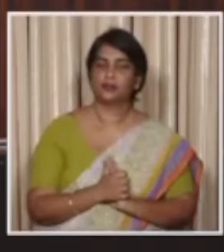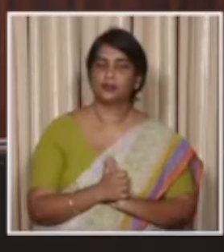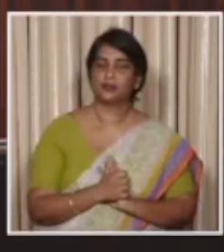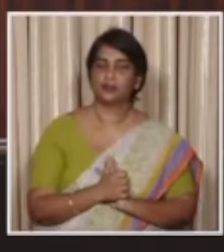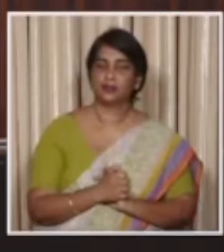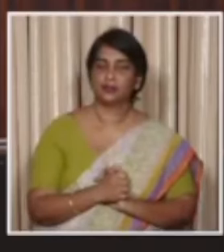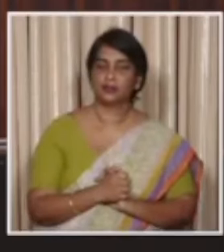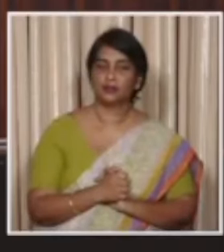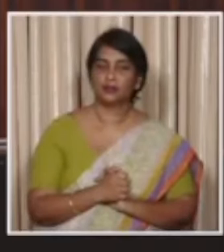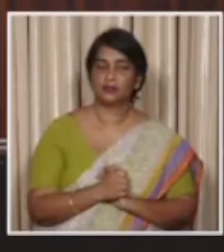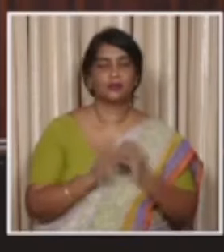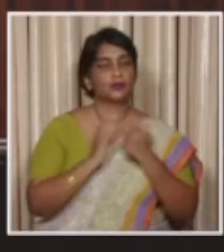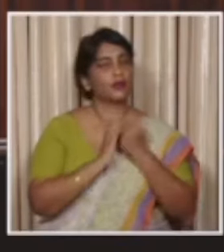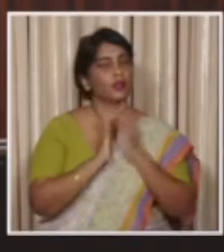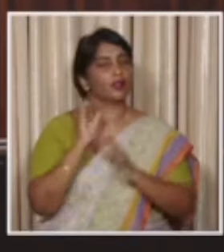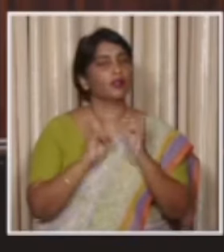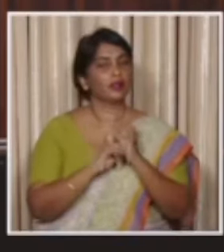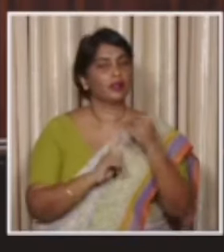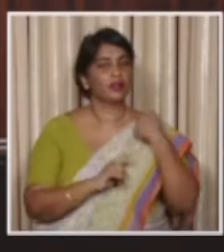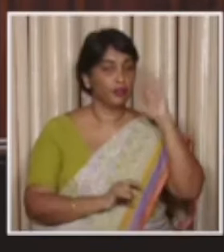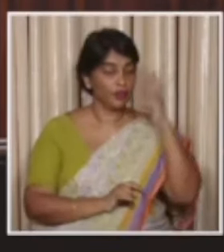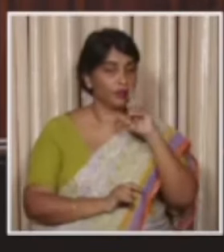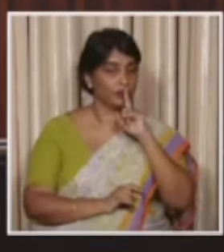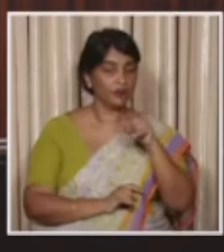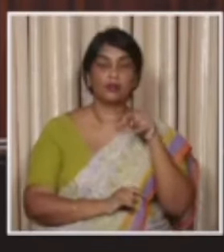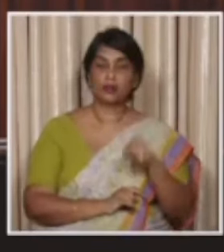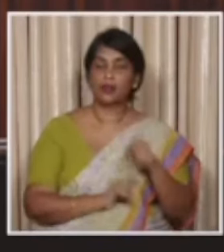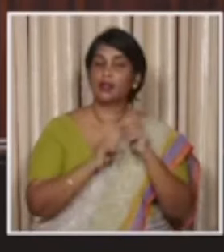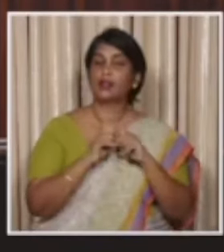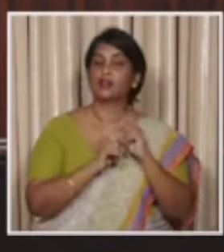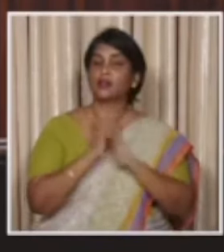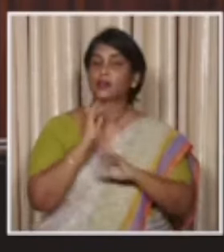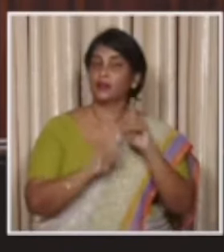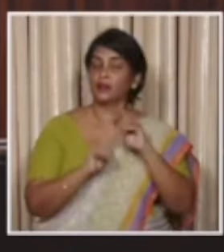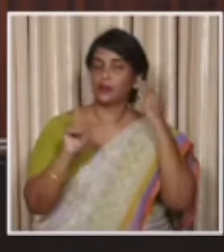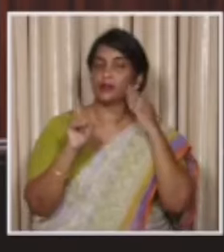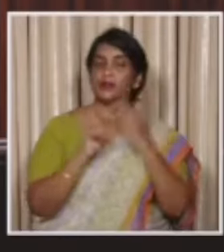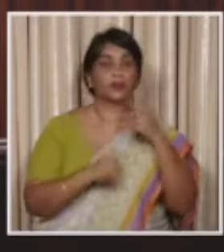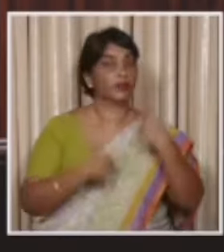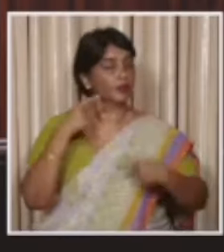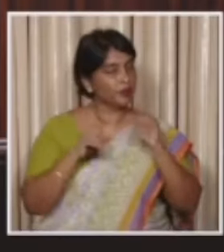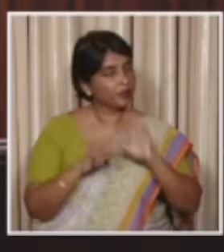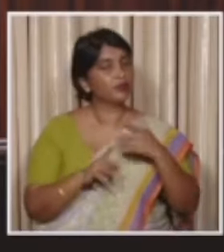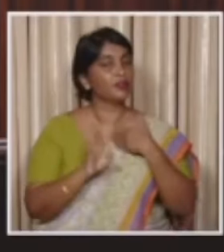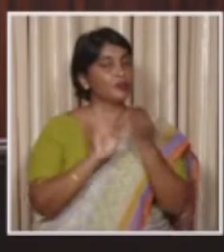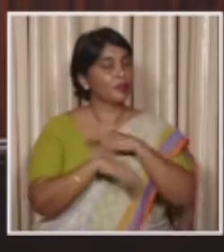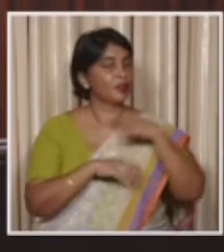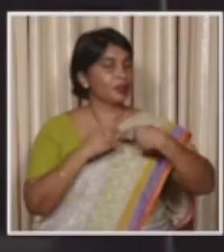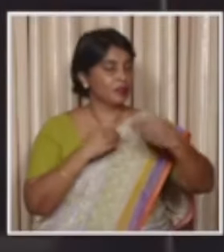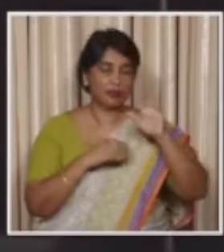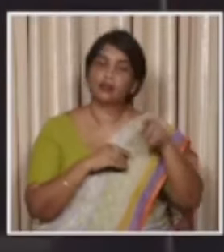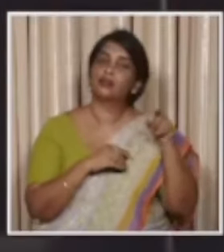දසනය ගරු මන්ත්‍රීතුමනි විශේෂයෙන්ම කියන්න ඕන දැන් අද අධ්‍යාපන මාත්‍යංශ සම්බන්ධව විවාදයක් තිබ්බත් පහුගිය දවස්වල